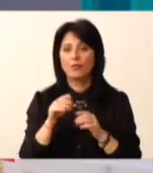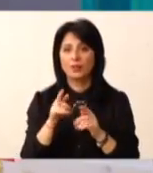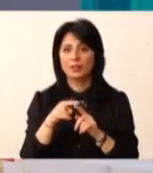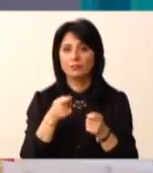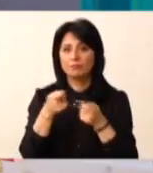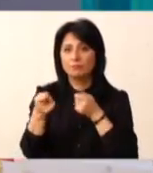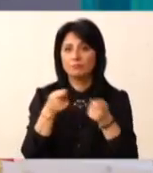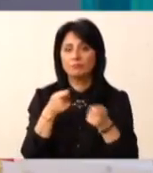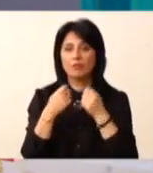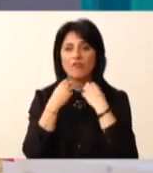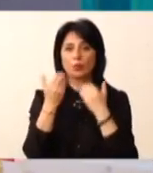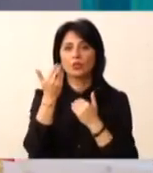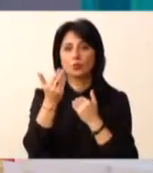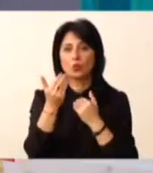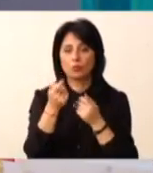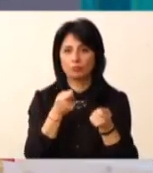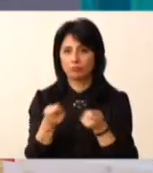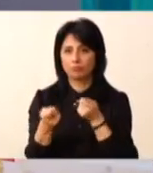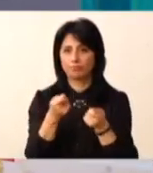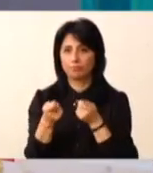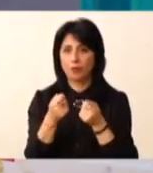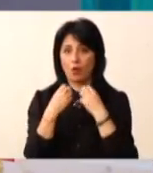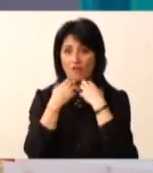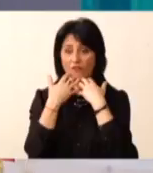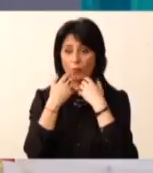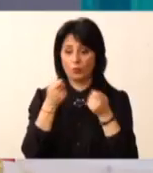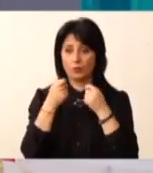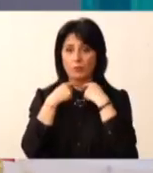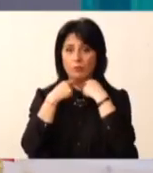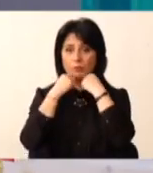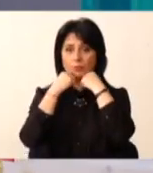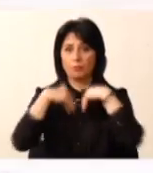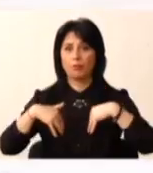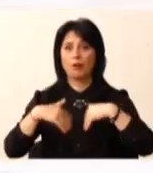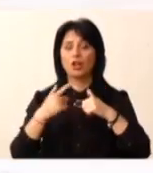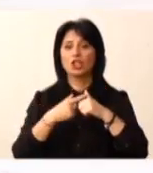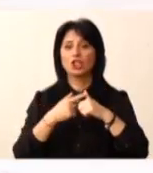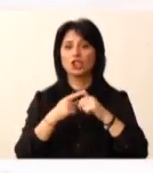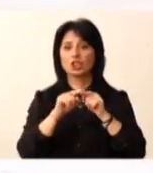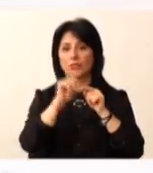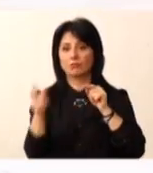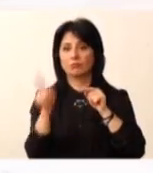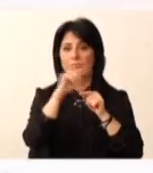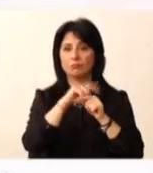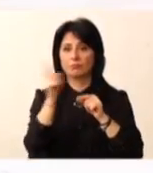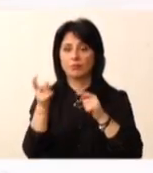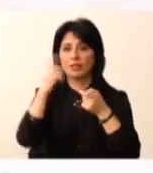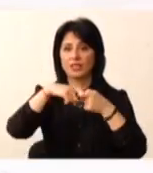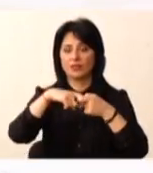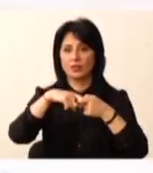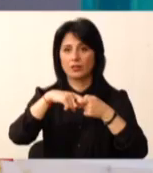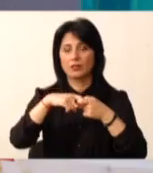განსაზღვრავს ფარისებრი ჯირკვლის ფუნქციონირებას. ფარისებრი ჯირკვლის ფუნქციონირება არის განმაპირობებელი თიროტროპული